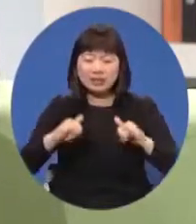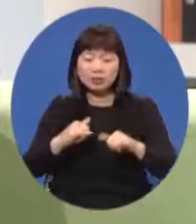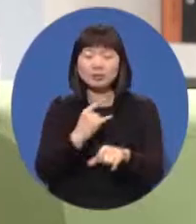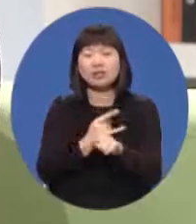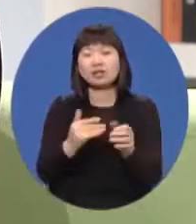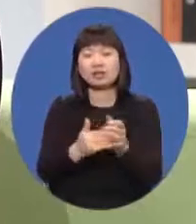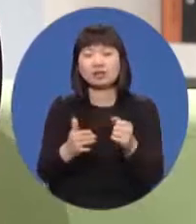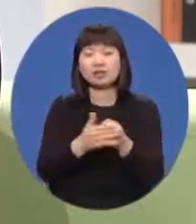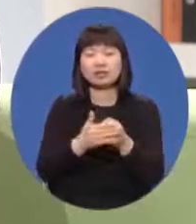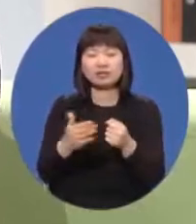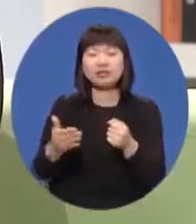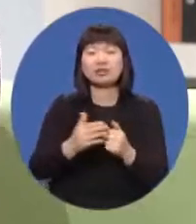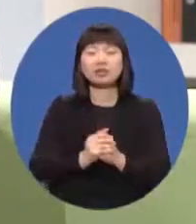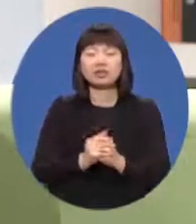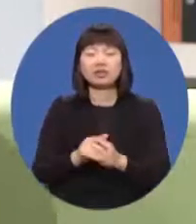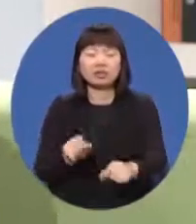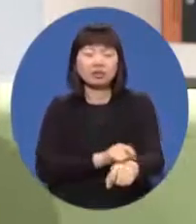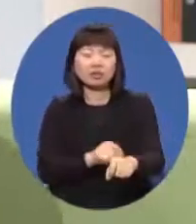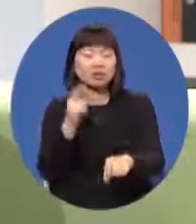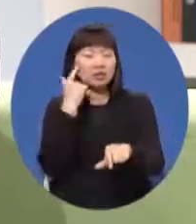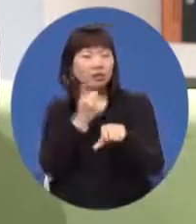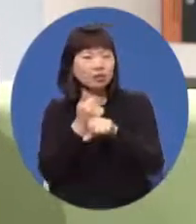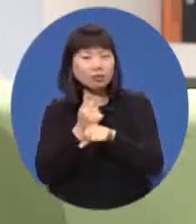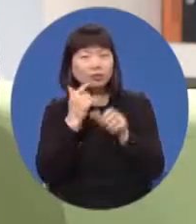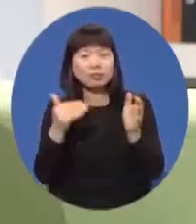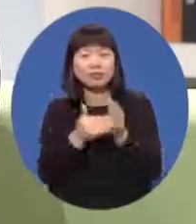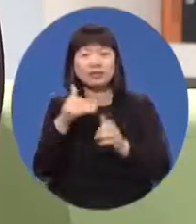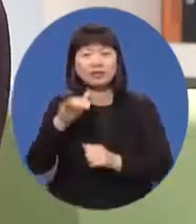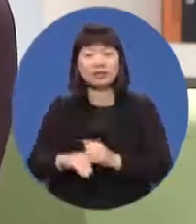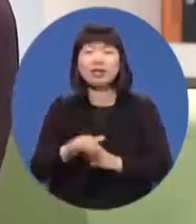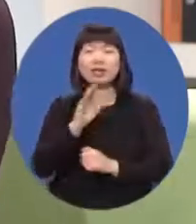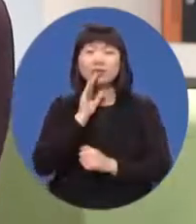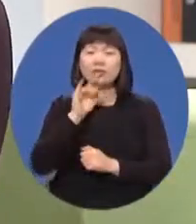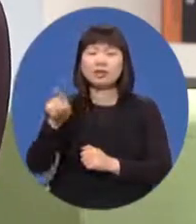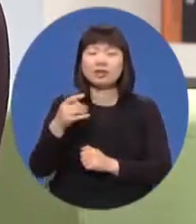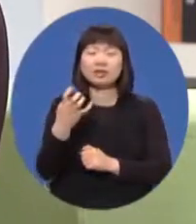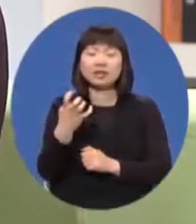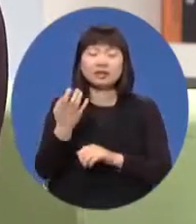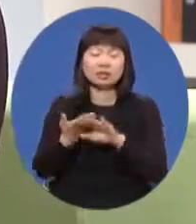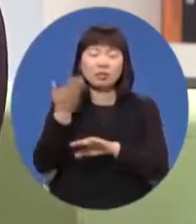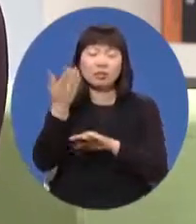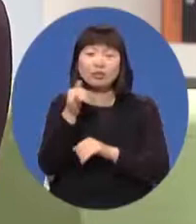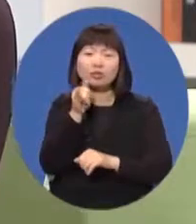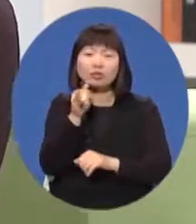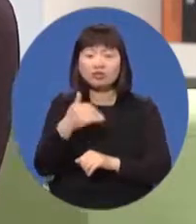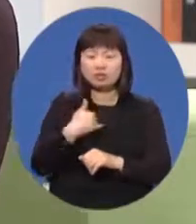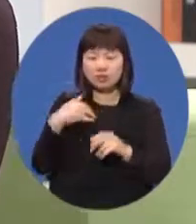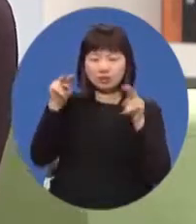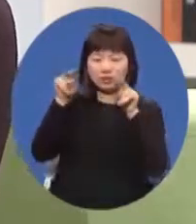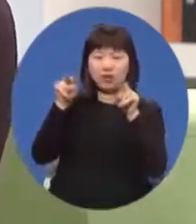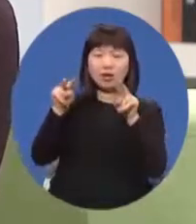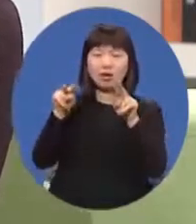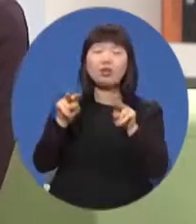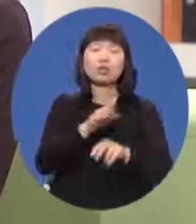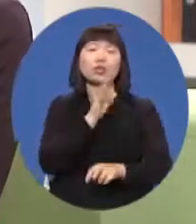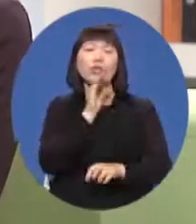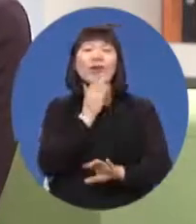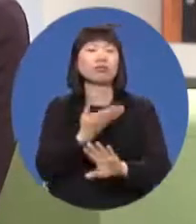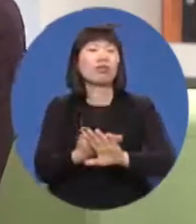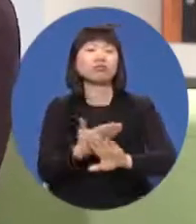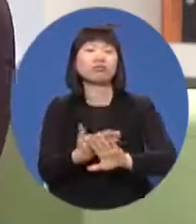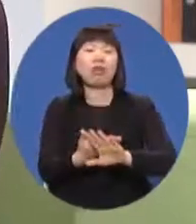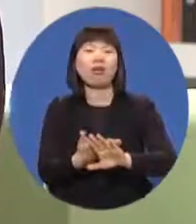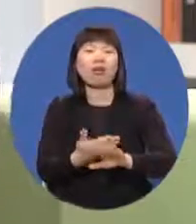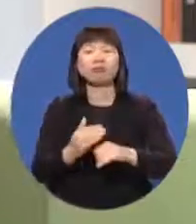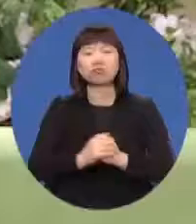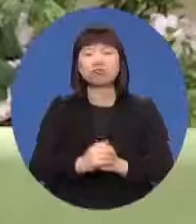인터뷰해서 이제 특별히 연구를 했는데 정말 140이 넘는 아이는 제가 봐도 진짜 다르다.